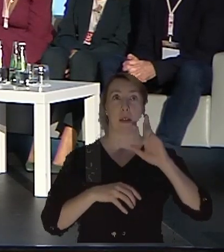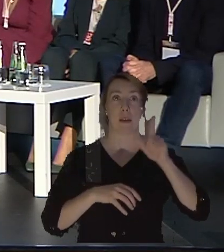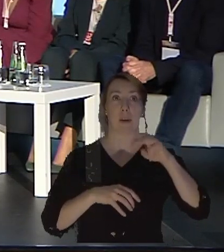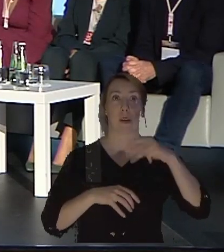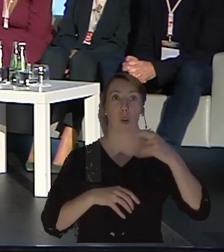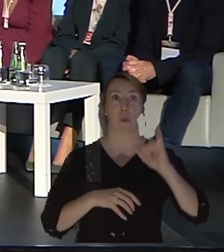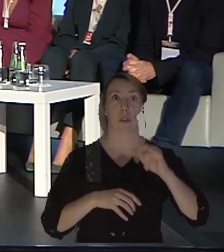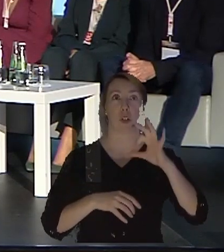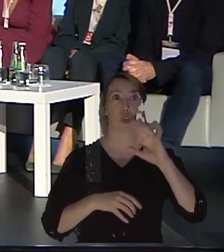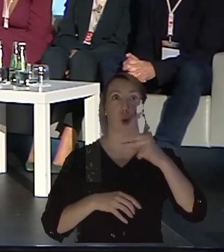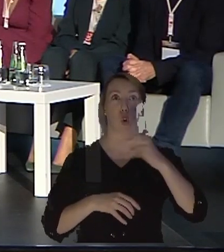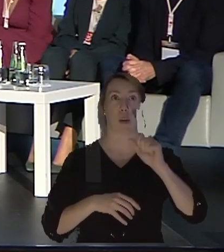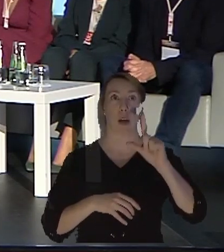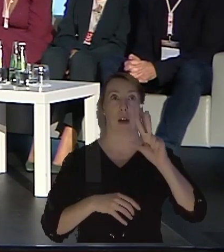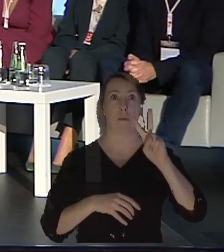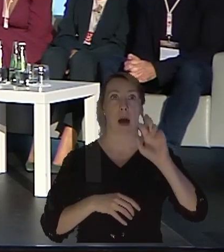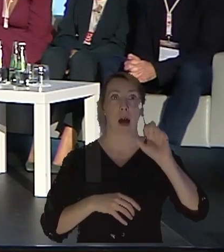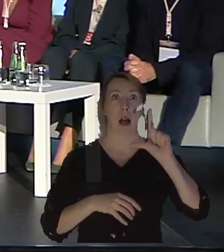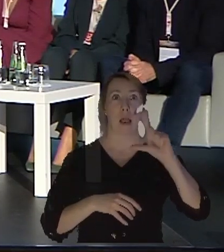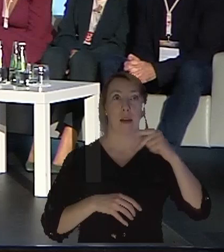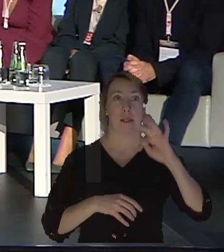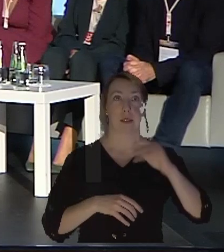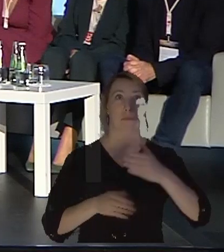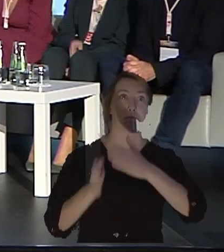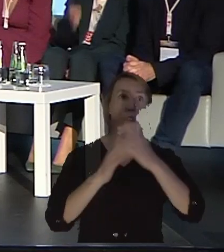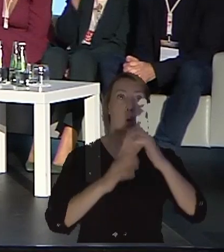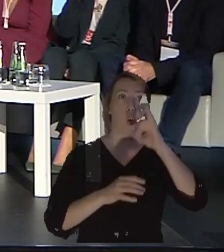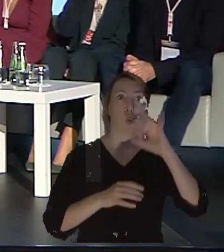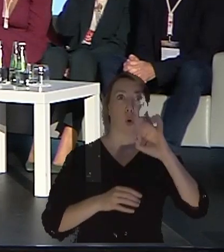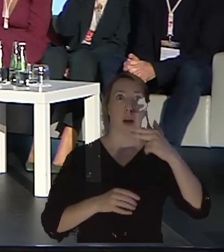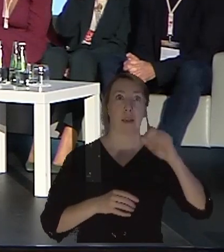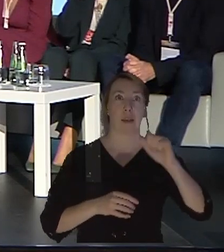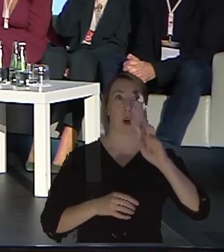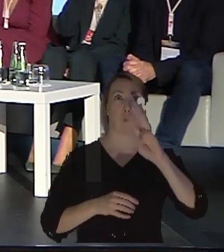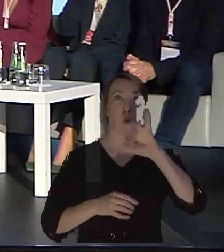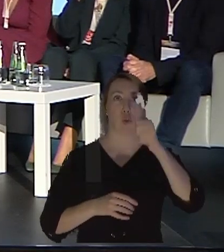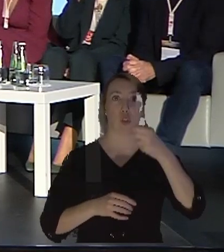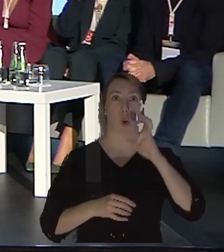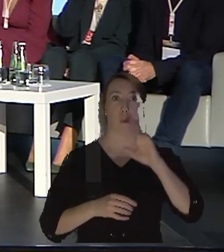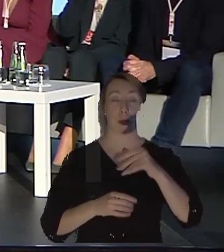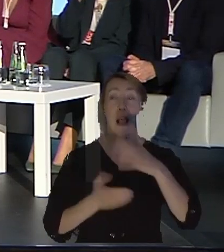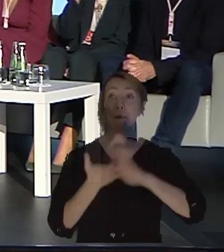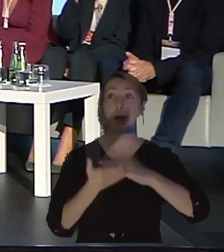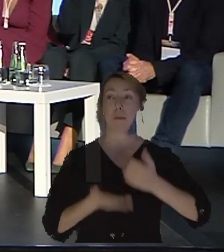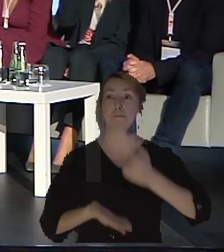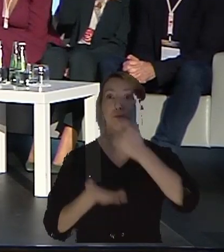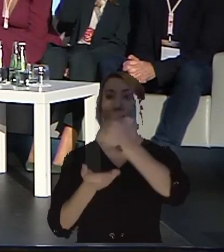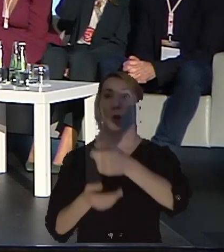Sonia Walentę i Joanna Wojciechowska, a o wręczenie nagród poprosimy